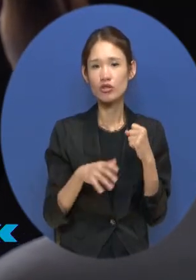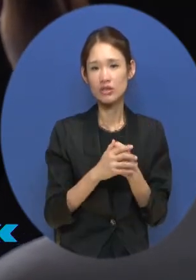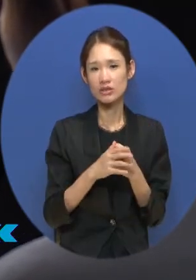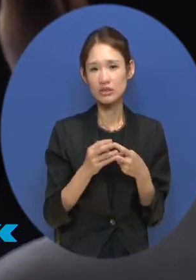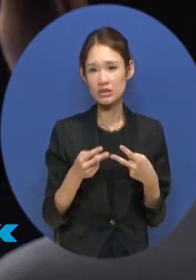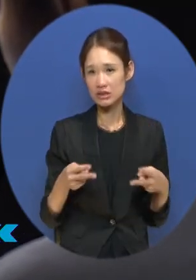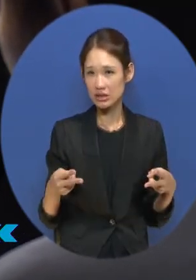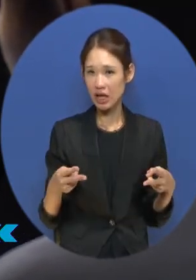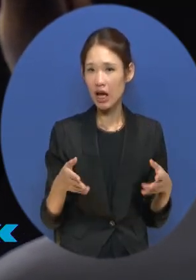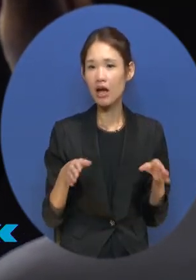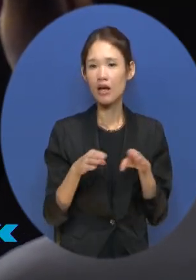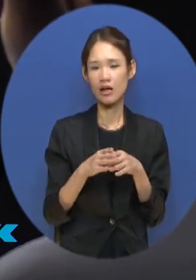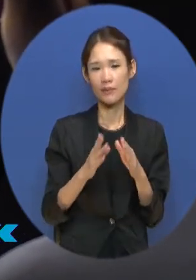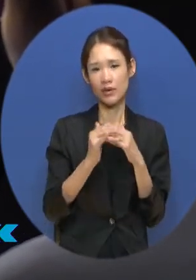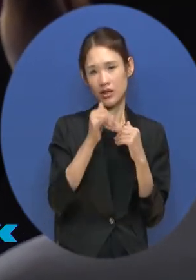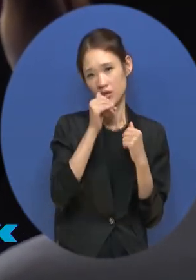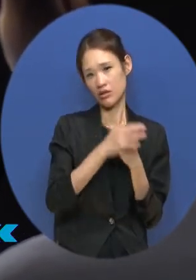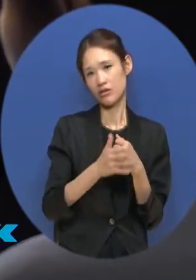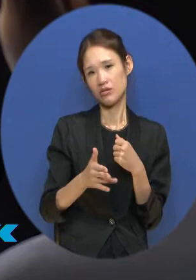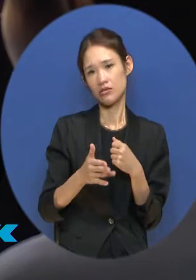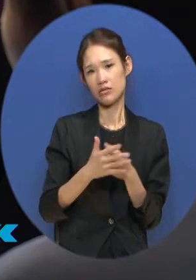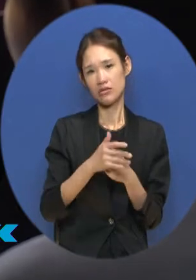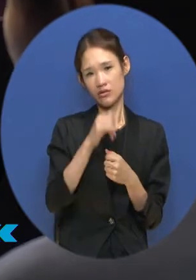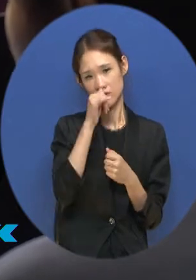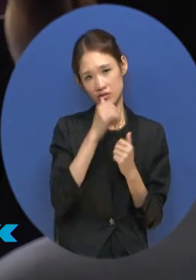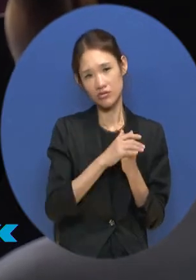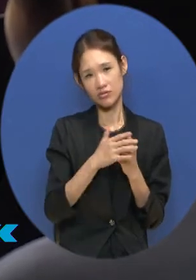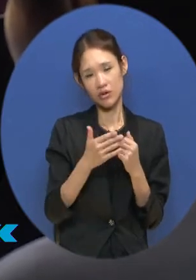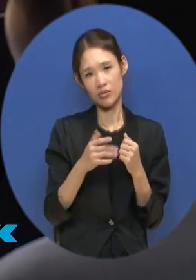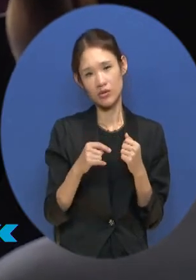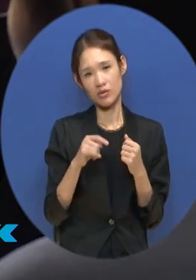체육관도 지하에 건설을 하고 네. 그렇게 되어 있더라고요. 아, 예. 그러다